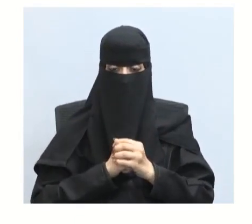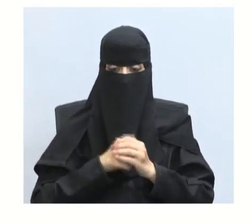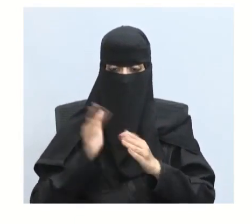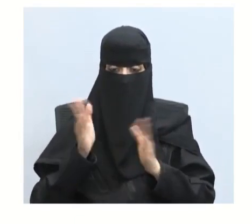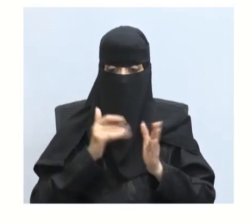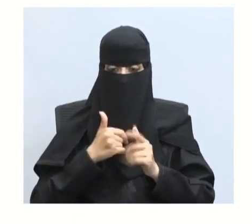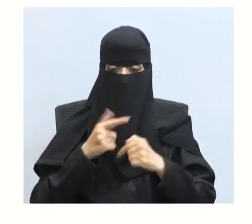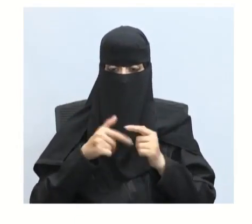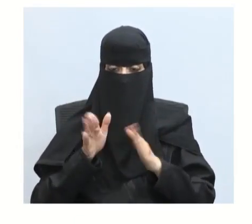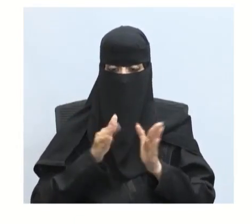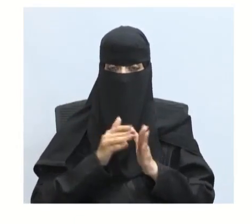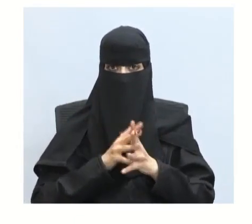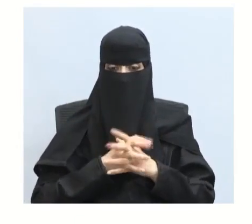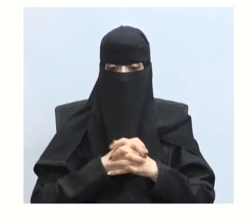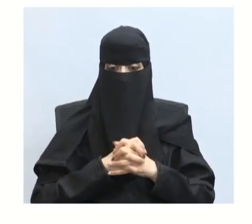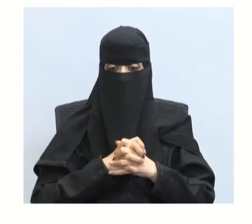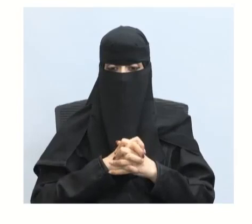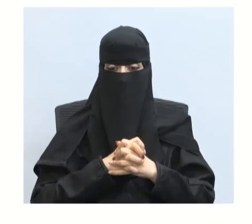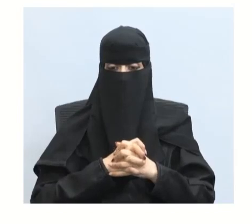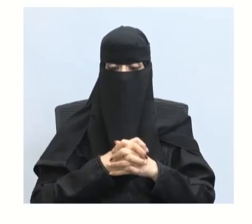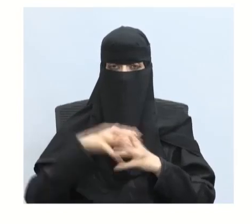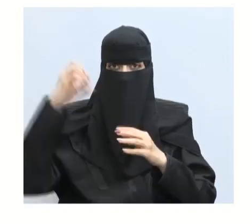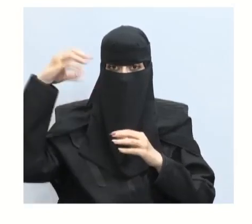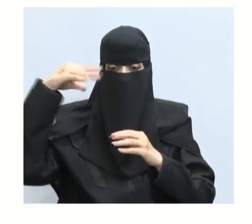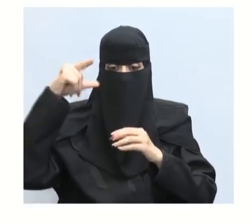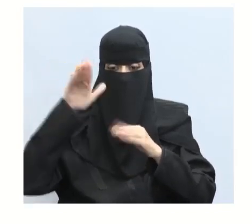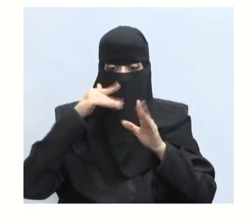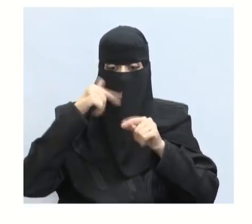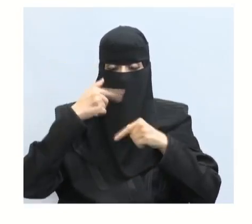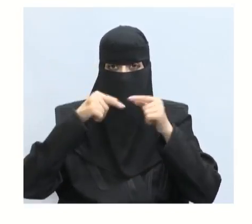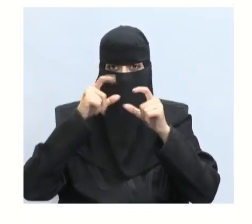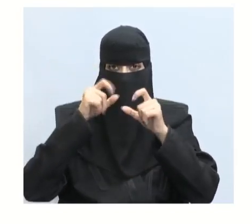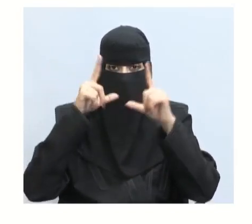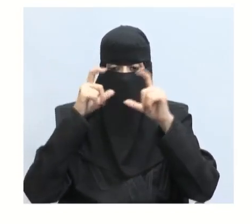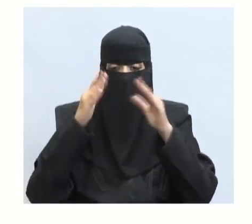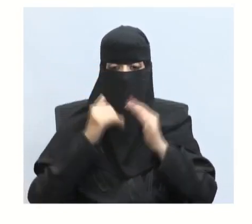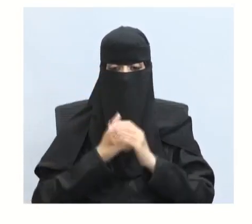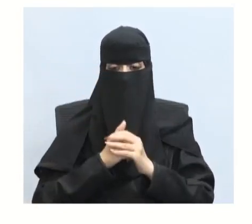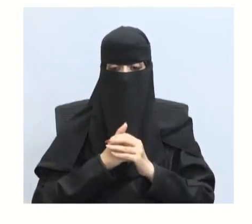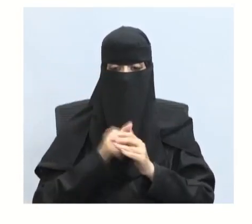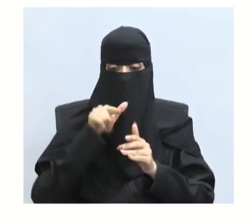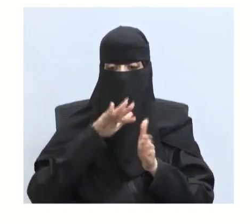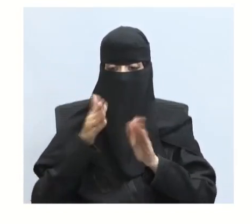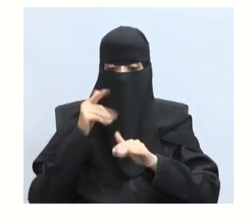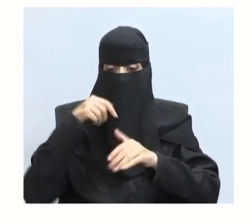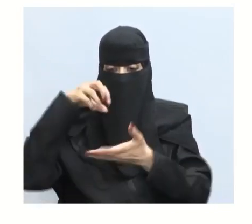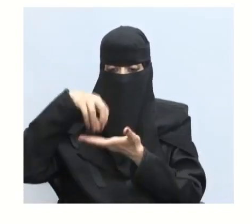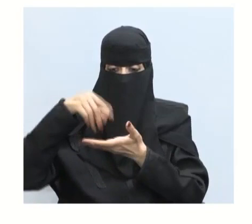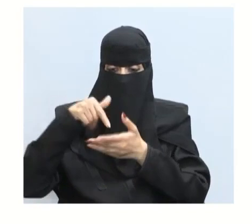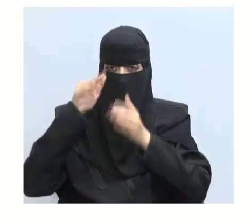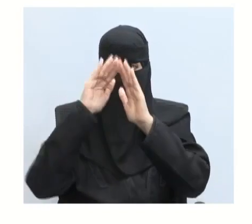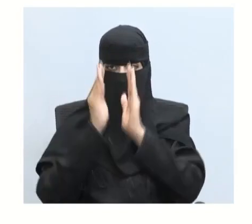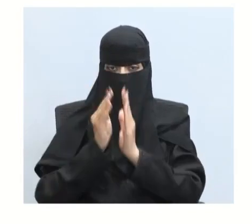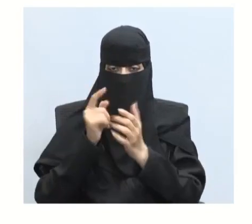حاجز او دائما الصوره معتدله نعم احسنت اذا اشعه الضوء تلتقي في الصوره اذا